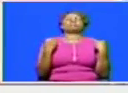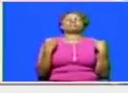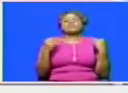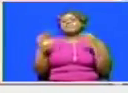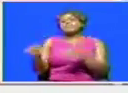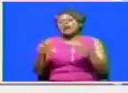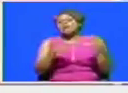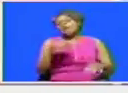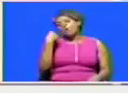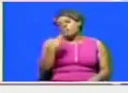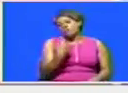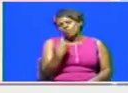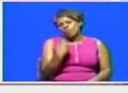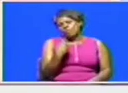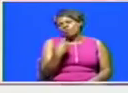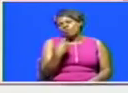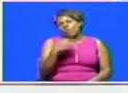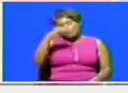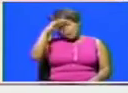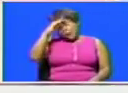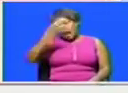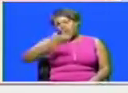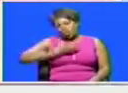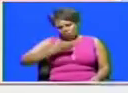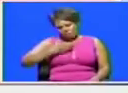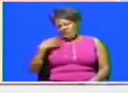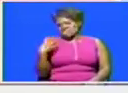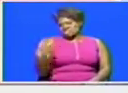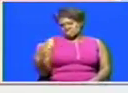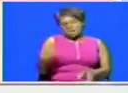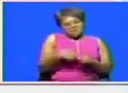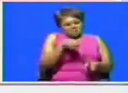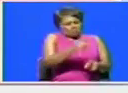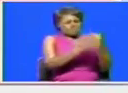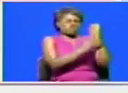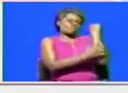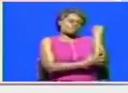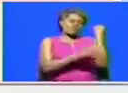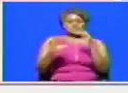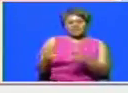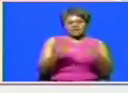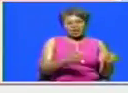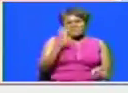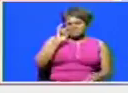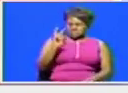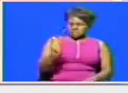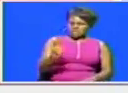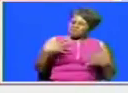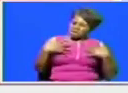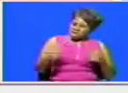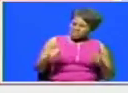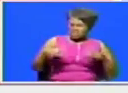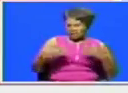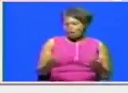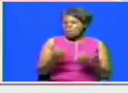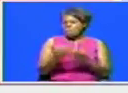Wewe unatadilisha ule mtu wa ba, lakini mwisho wewe na familia yako mnabaki mnaumia. Kwa hivyo watu waangalie, angalia afya yako. Ndio